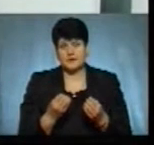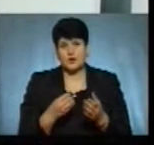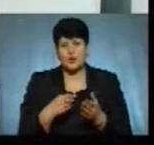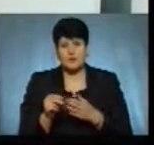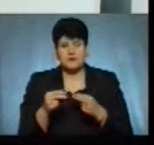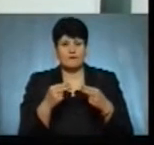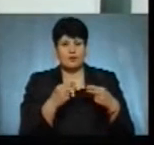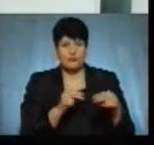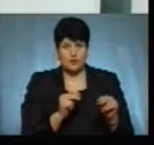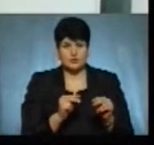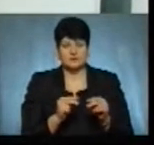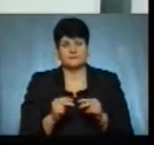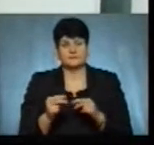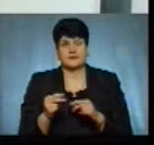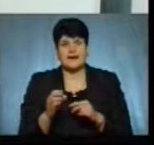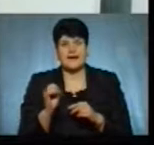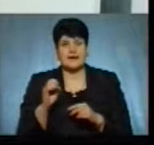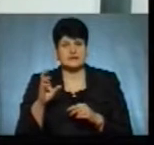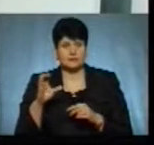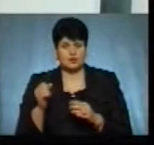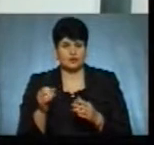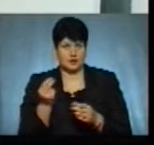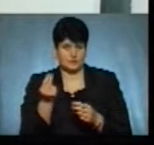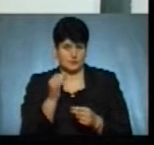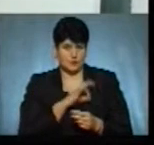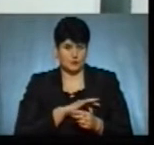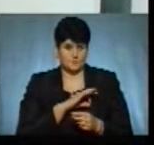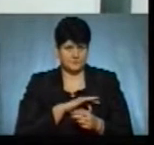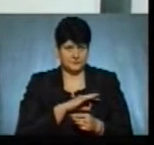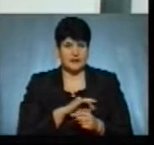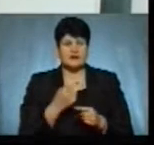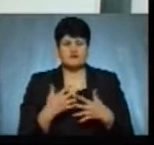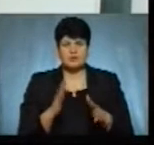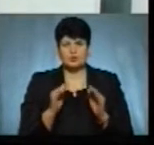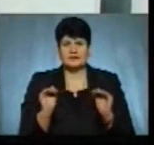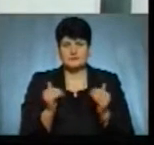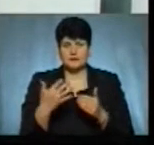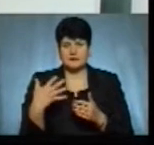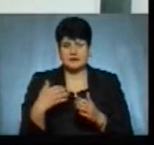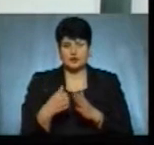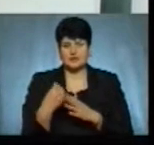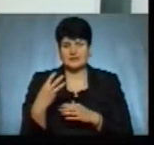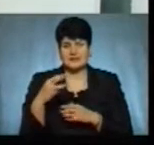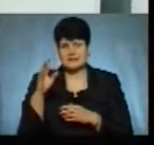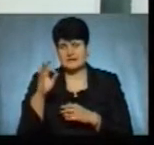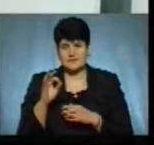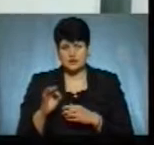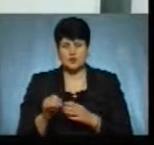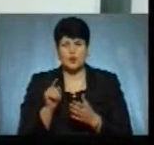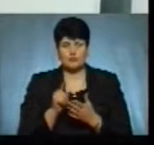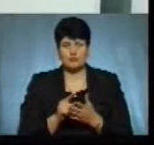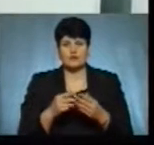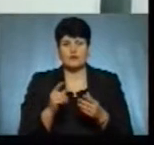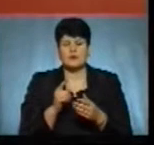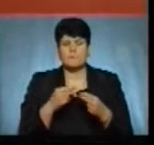купівлю-продаж експортної виручки, про що і так йде мова, що вже з березня місяця буде зменшено з 50 до 30% обов'язковий